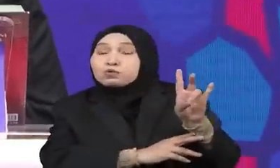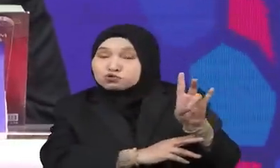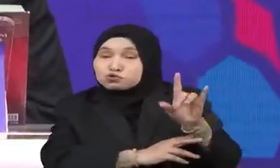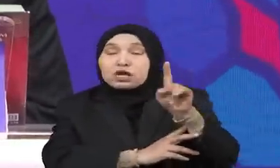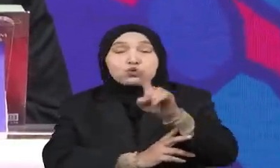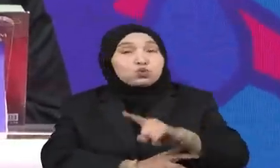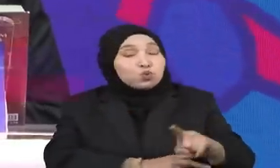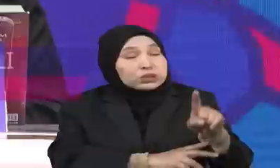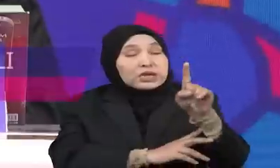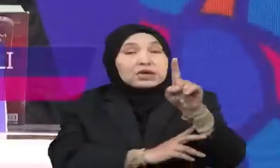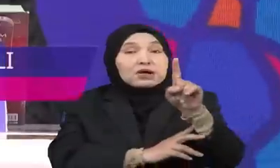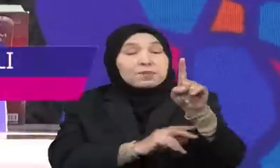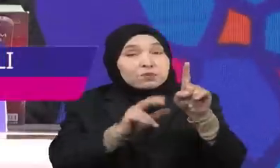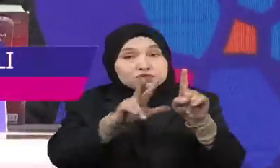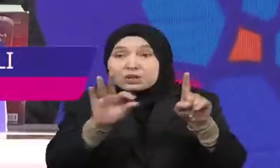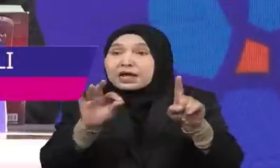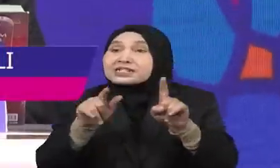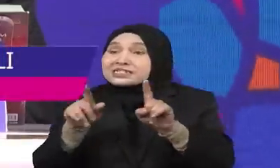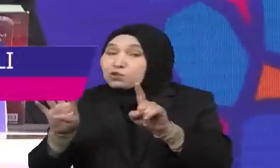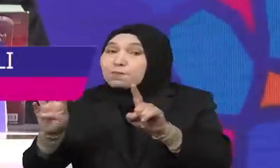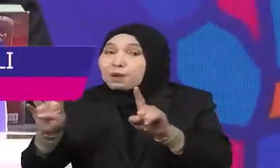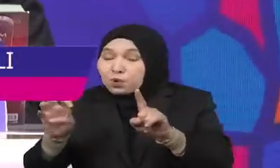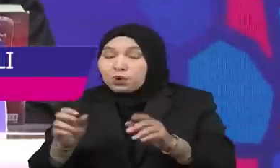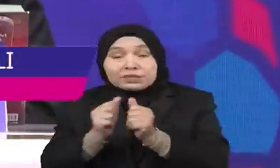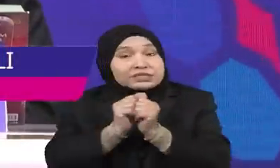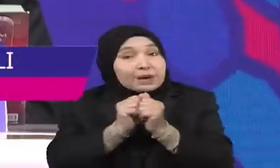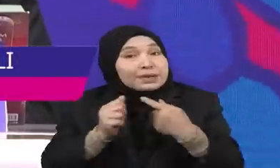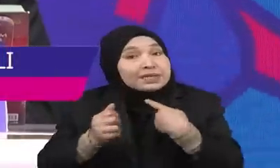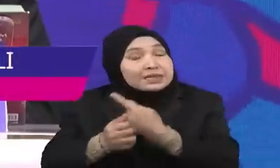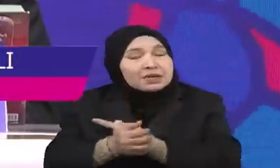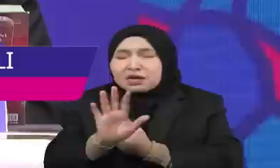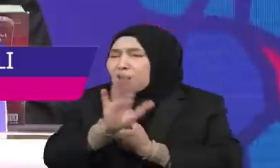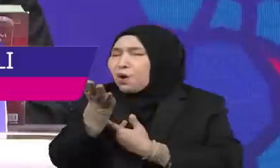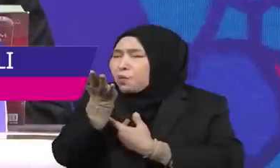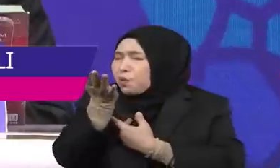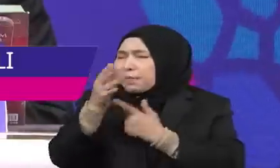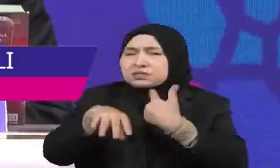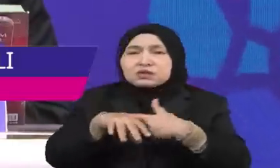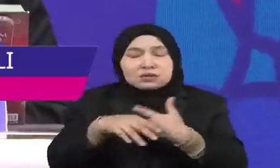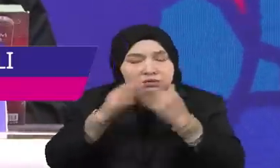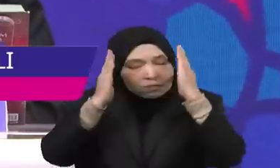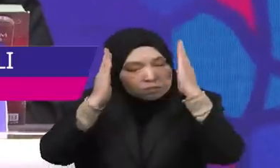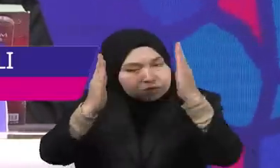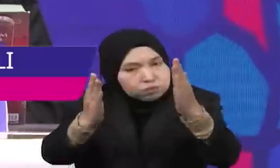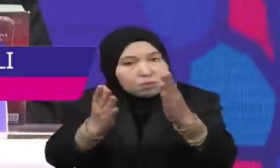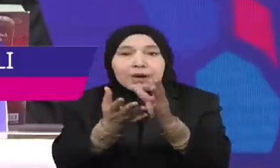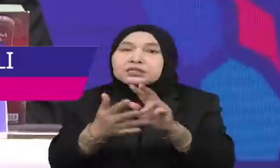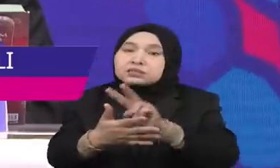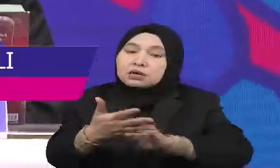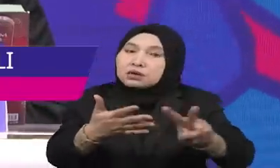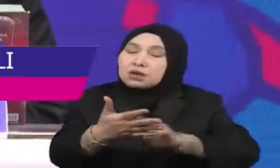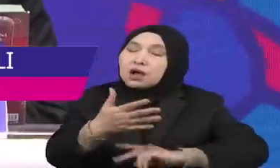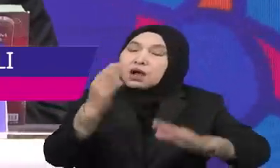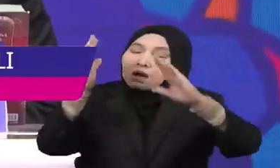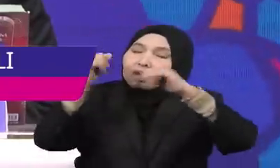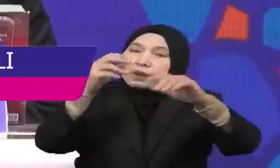dan juga ayat 140 baik sama-sama kita jangan bawa masuk kita hayati bacaan ini mudah-mudahan dapat masuk